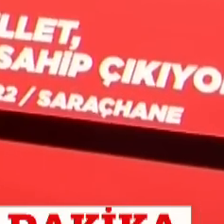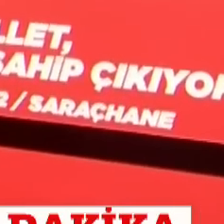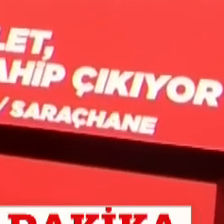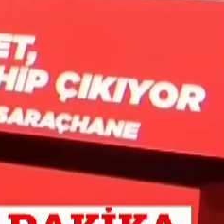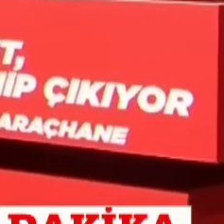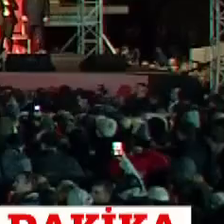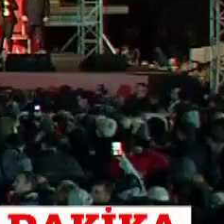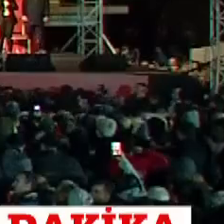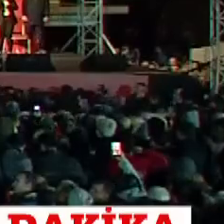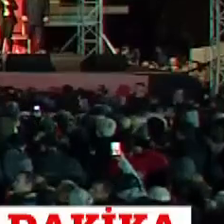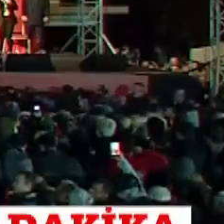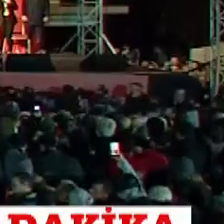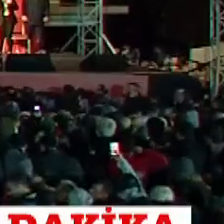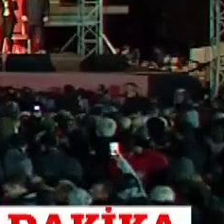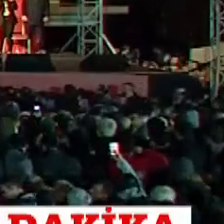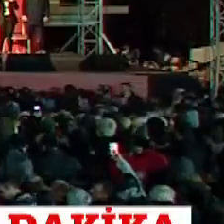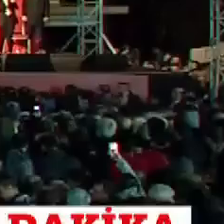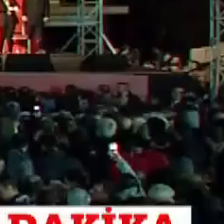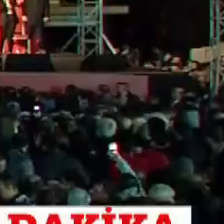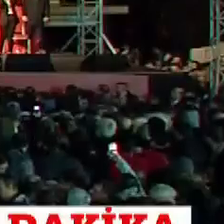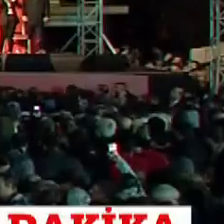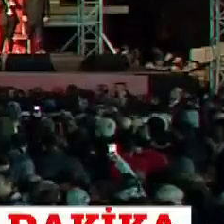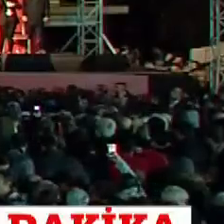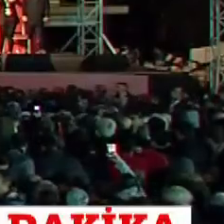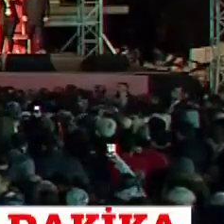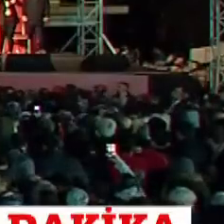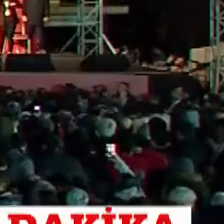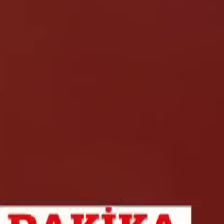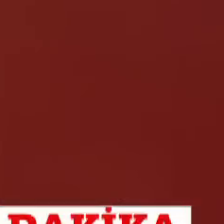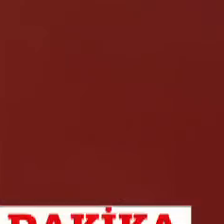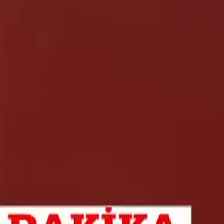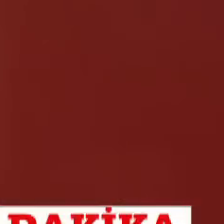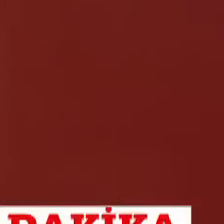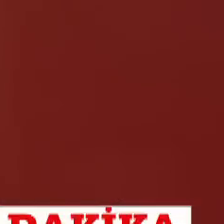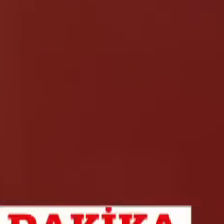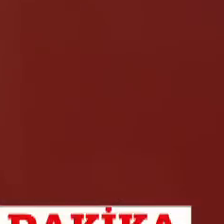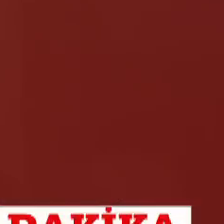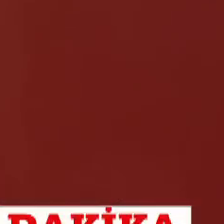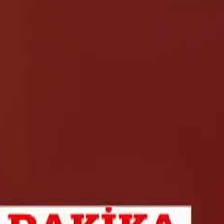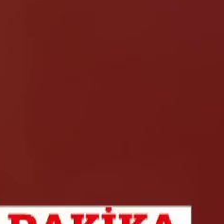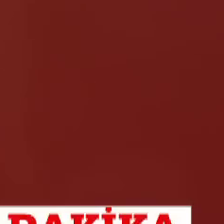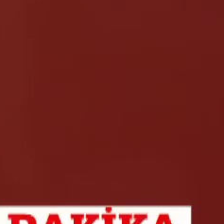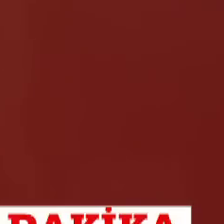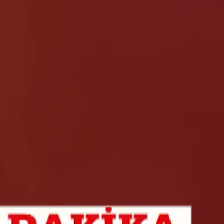falan diyordu ya. Yok diyor, daha bırakmayacağım diyor. Ben partiyi falan bırakmam diyor. Yetmiyor.